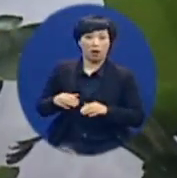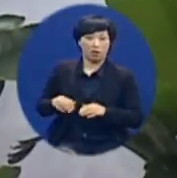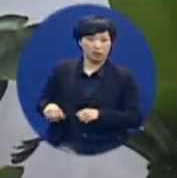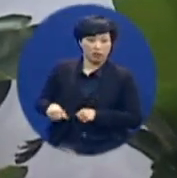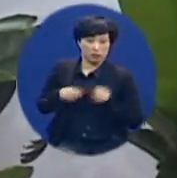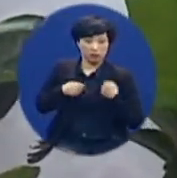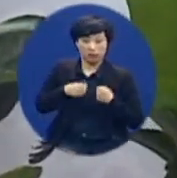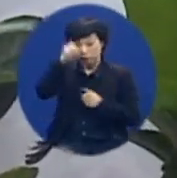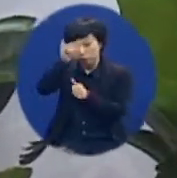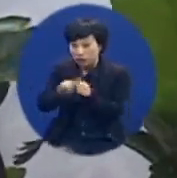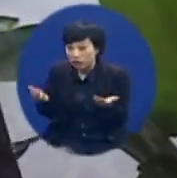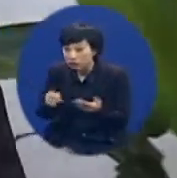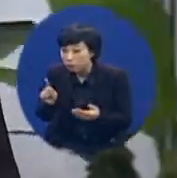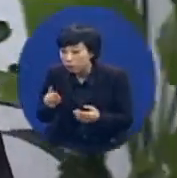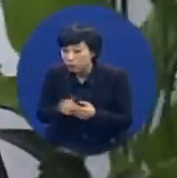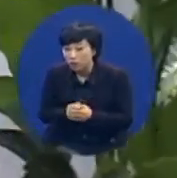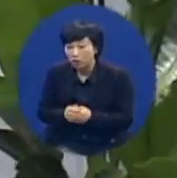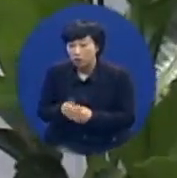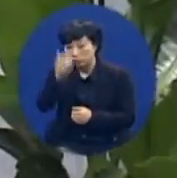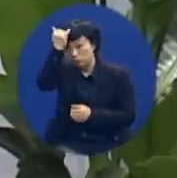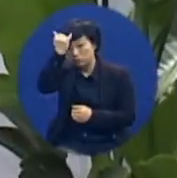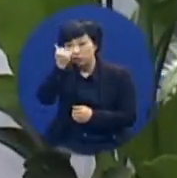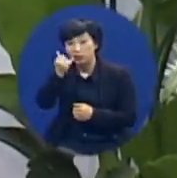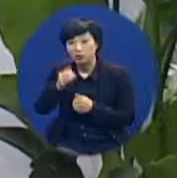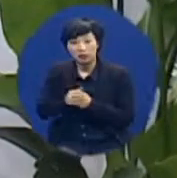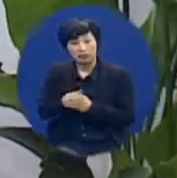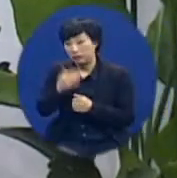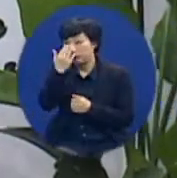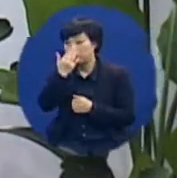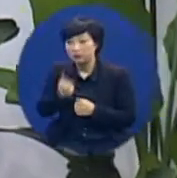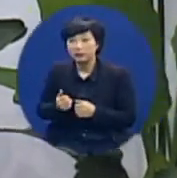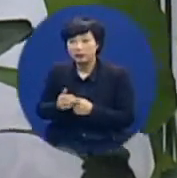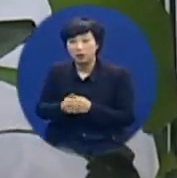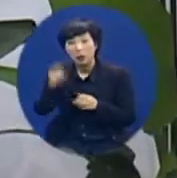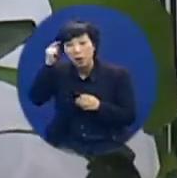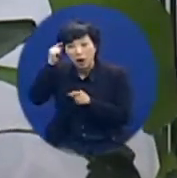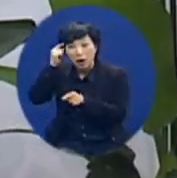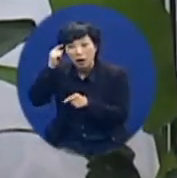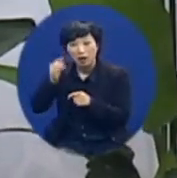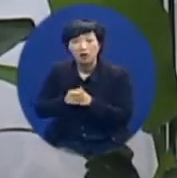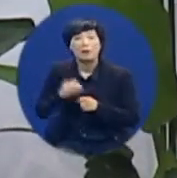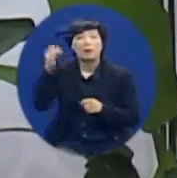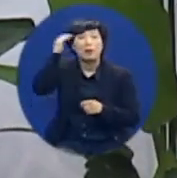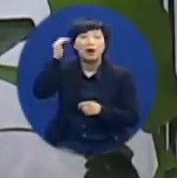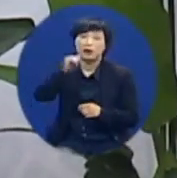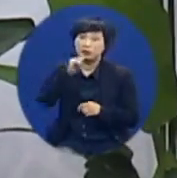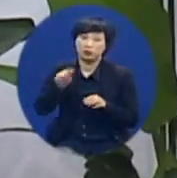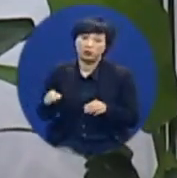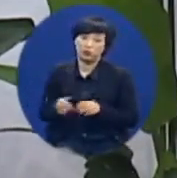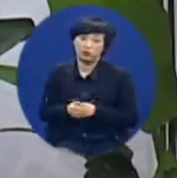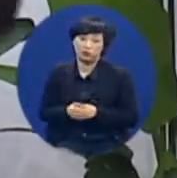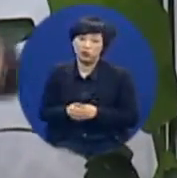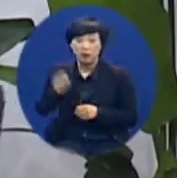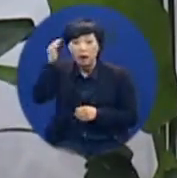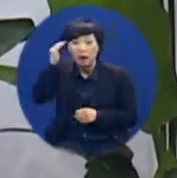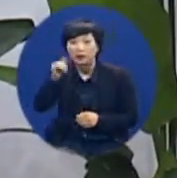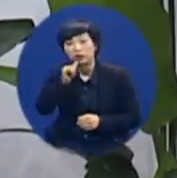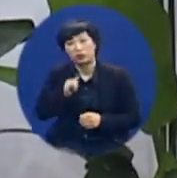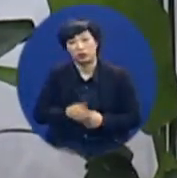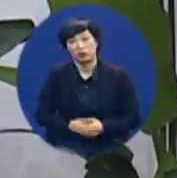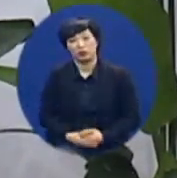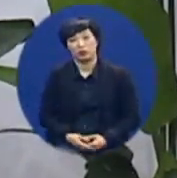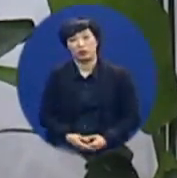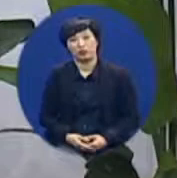일 힘들어 하나님 말씀대로 살기 힘들어 왜냐 방해꾼이 있기 때문에 그래 아멘 방해꾼이